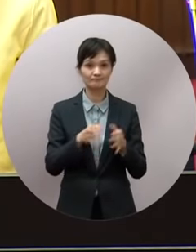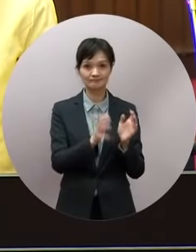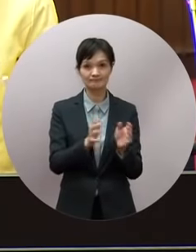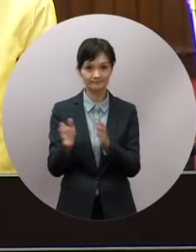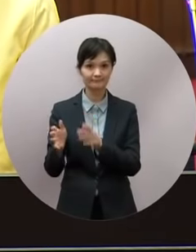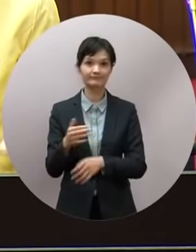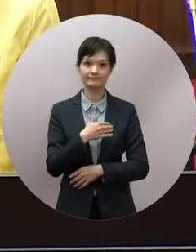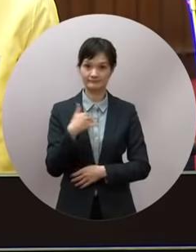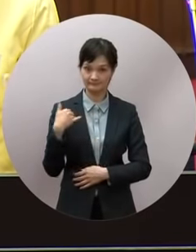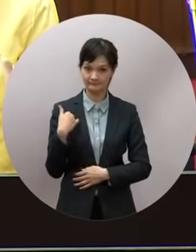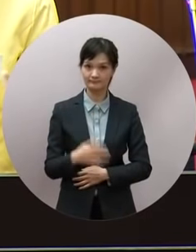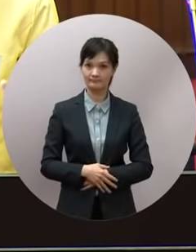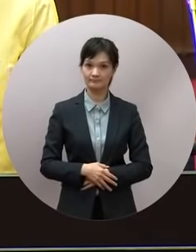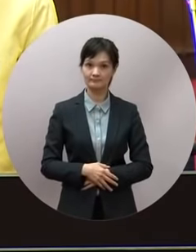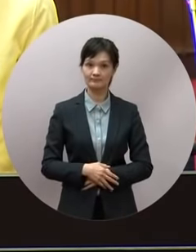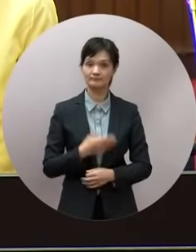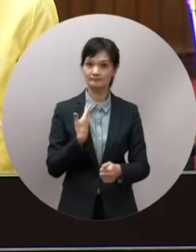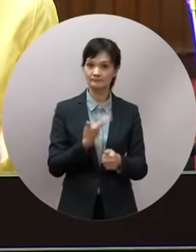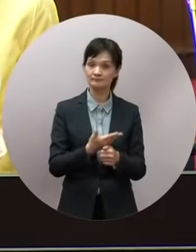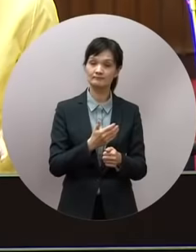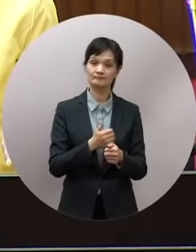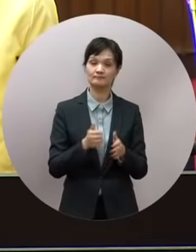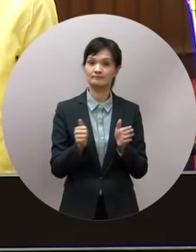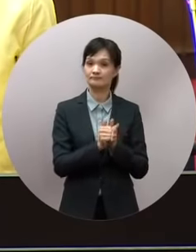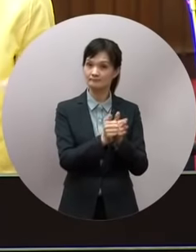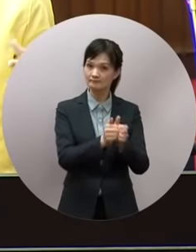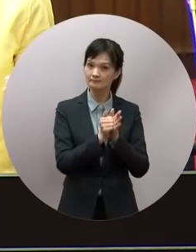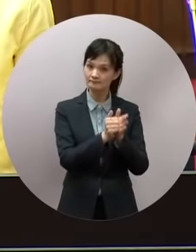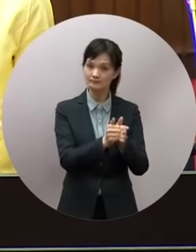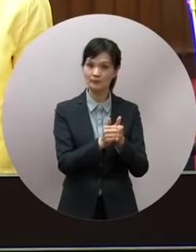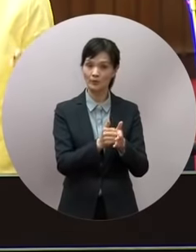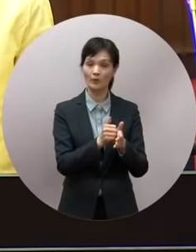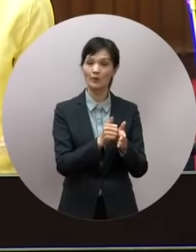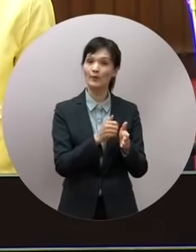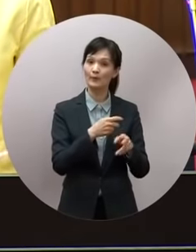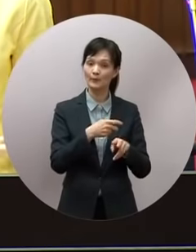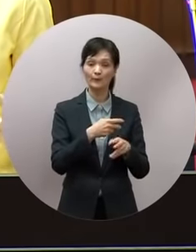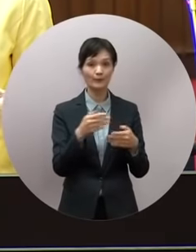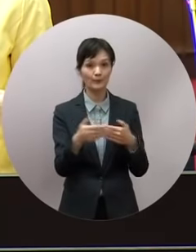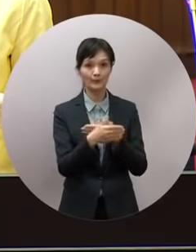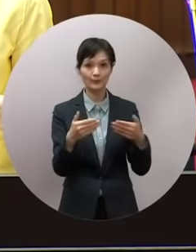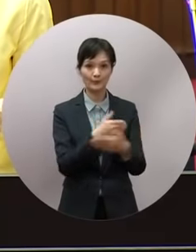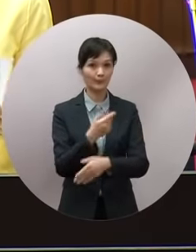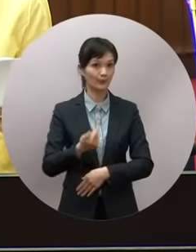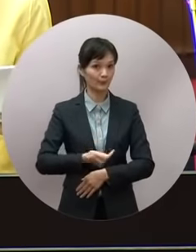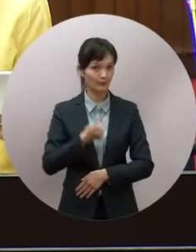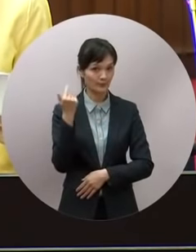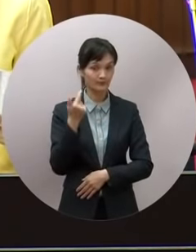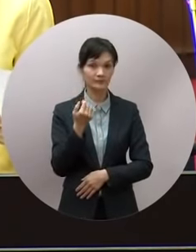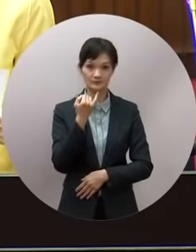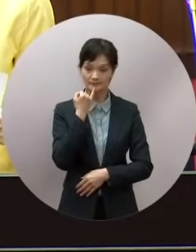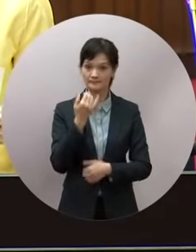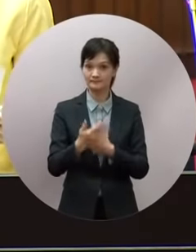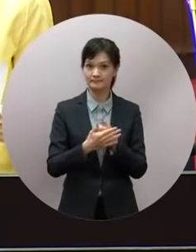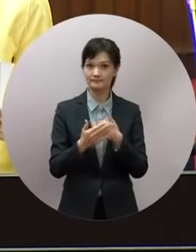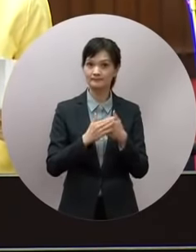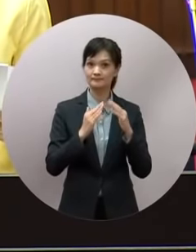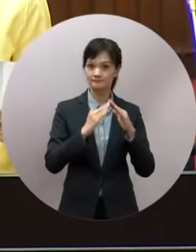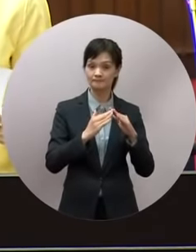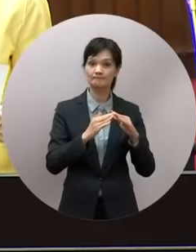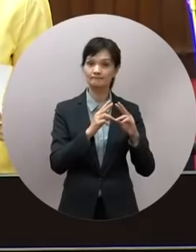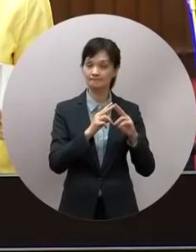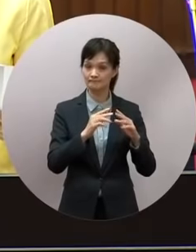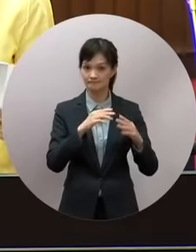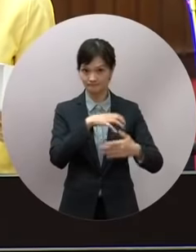跟快速的运输网路，才能够让地方的经济 城市的竞争度可以